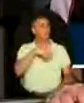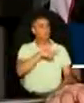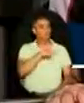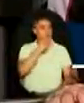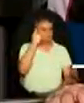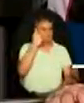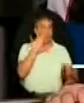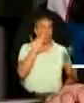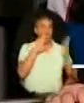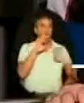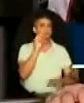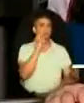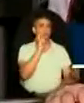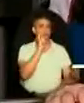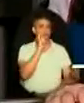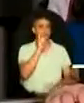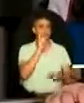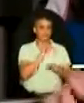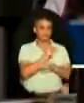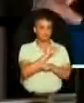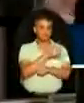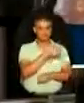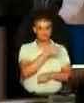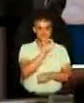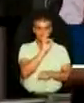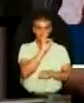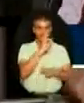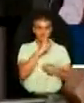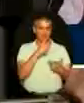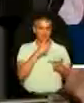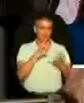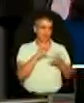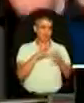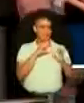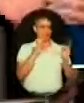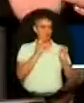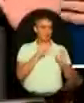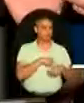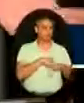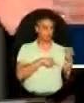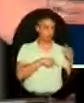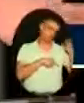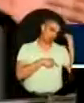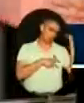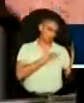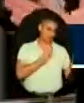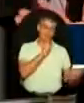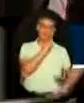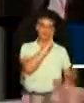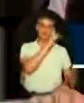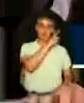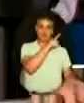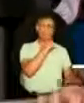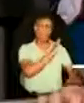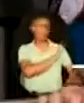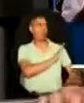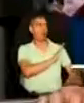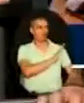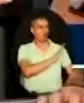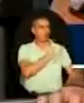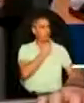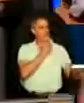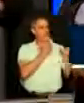ידעו את זה, 90% מהטענות של החיבור הלא קדוש, בין השמאל הקיצוני שמקבל כסף מאירופה, לבין